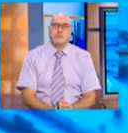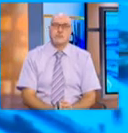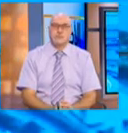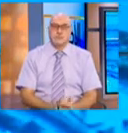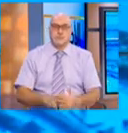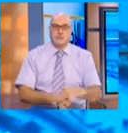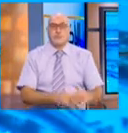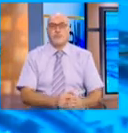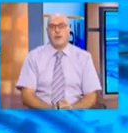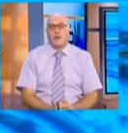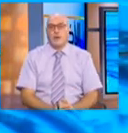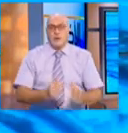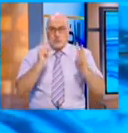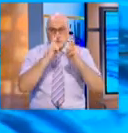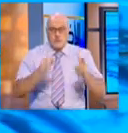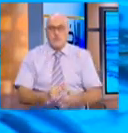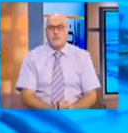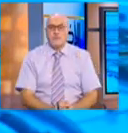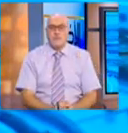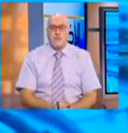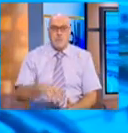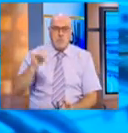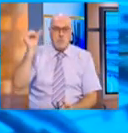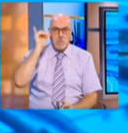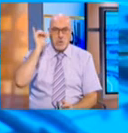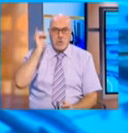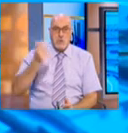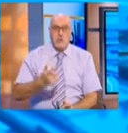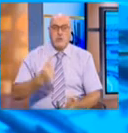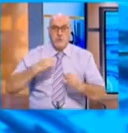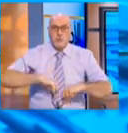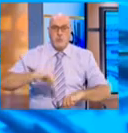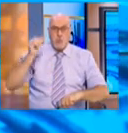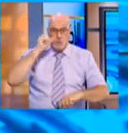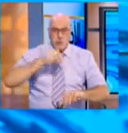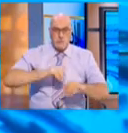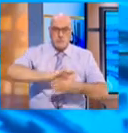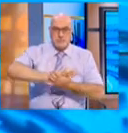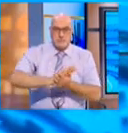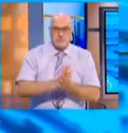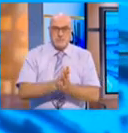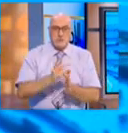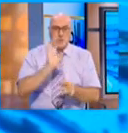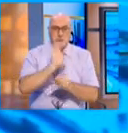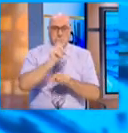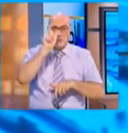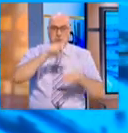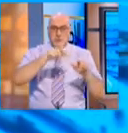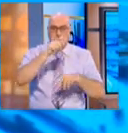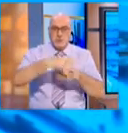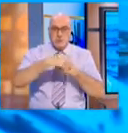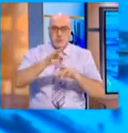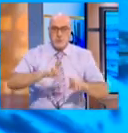إلى أخبارنا الدولية الآن، وفي المغرب يتواصل قمع نظام المخزن للمتظاهرين السلميين الذين